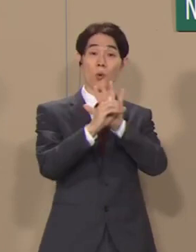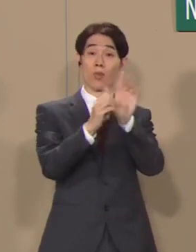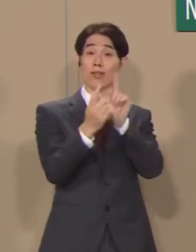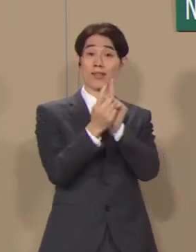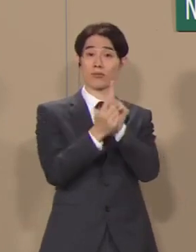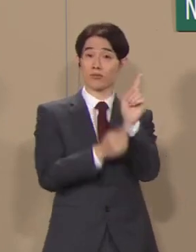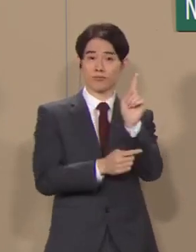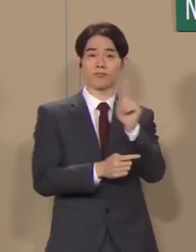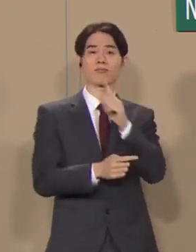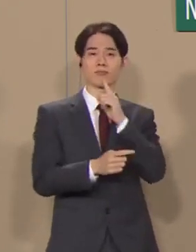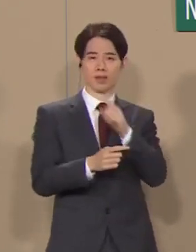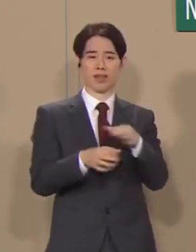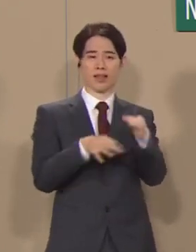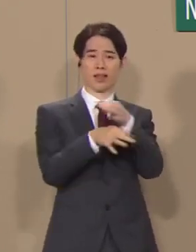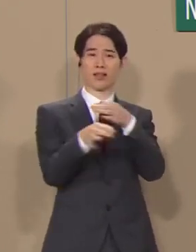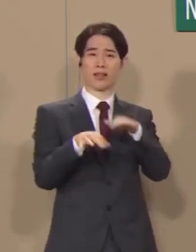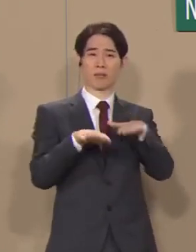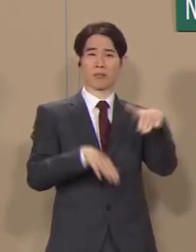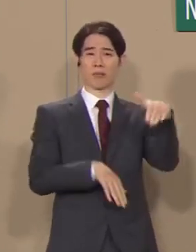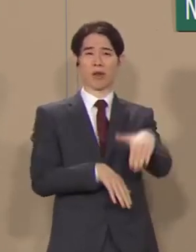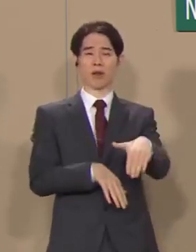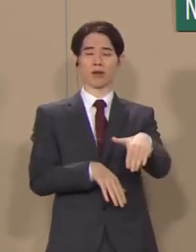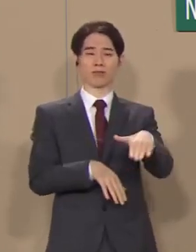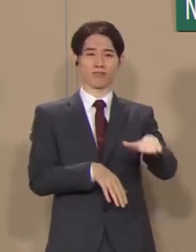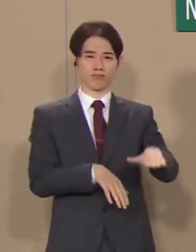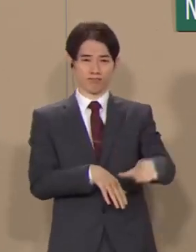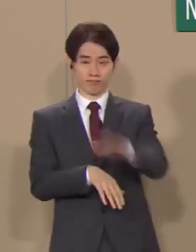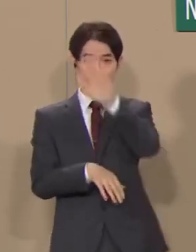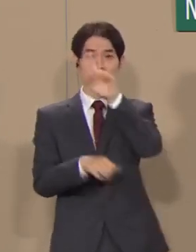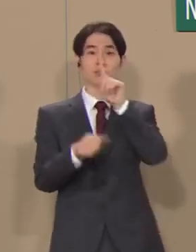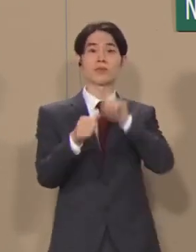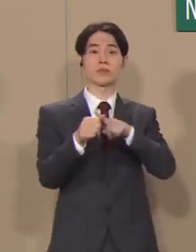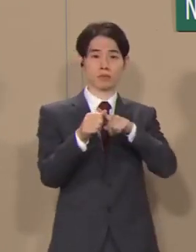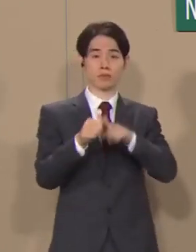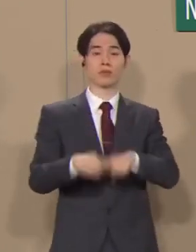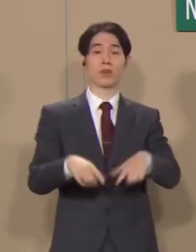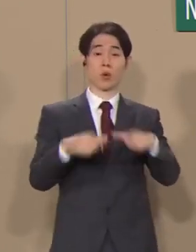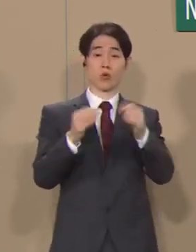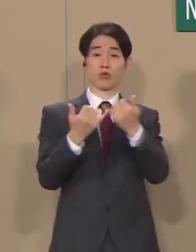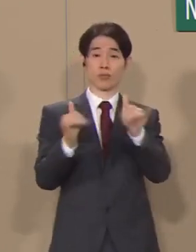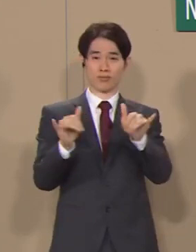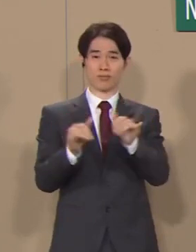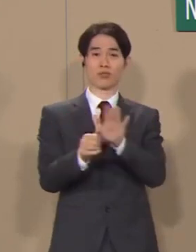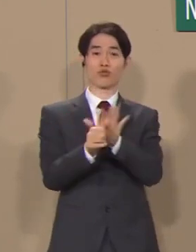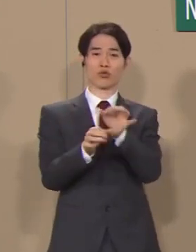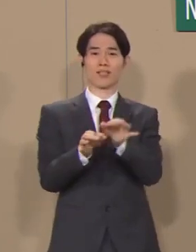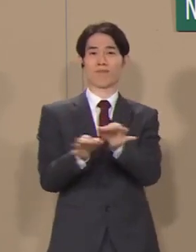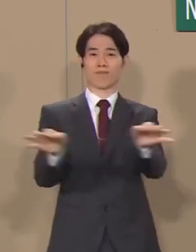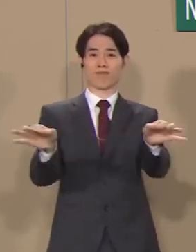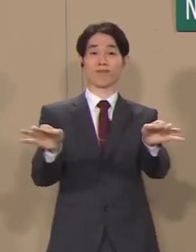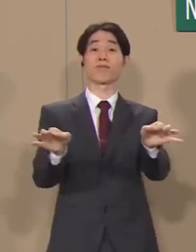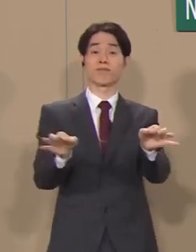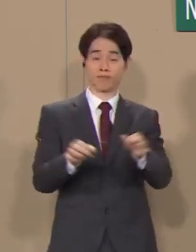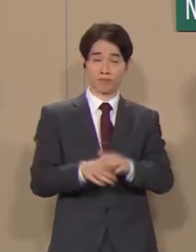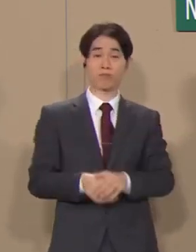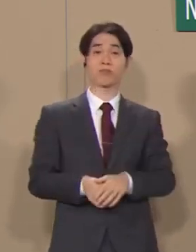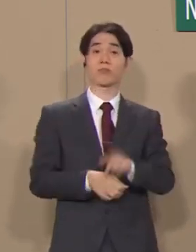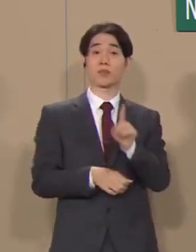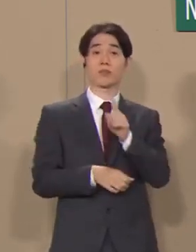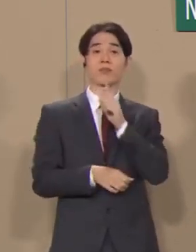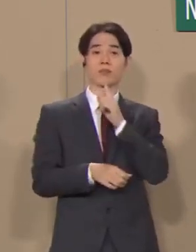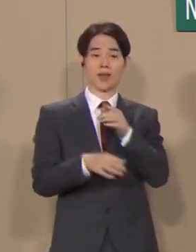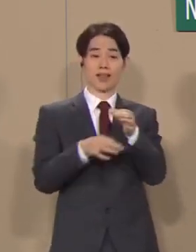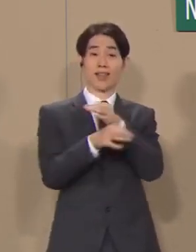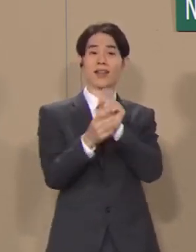です傷ついた経済を早急に立て直すため全国民に給付金を支給しますこれは経済